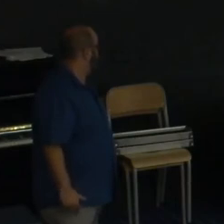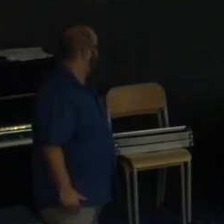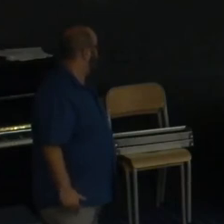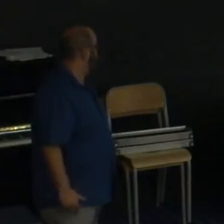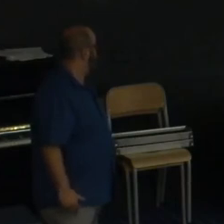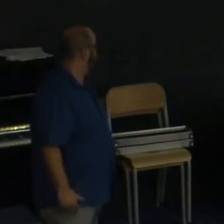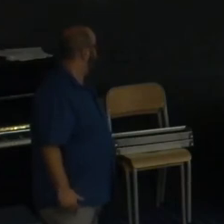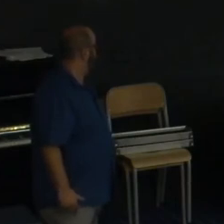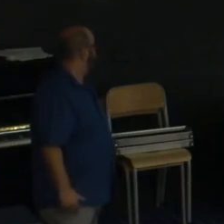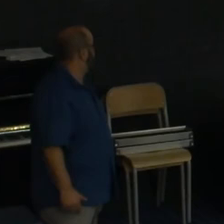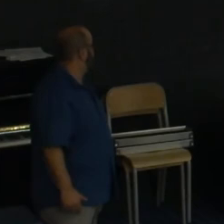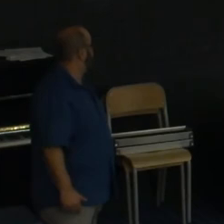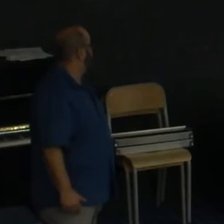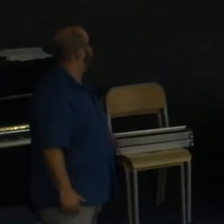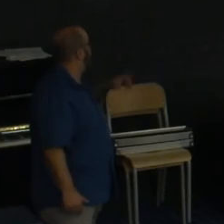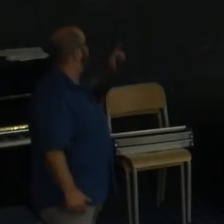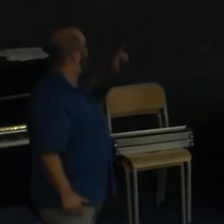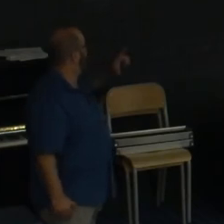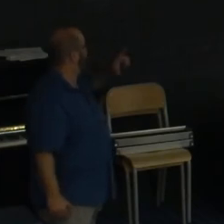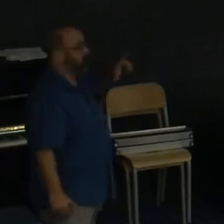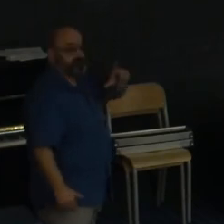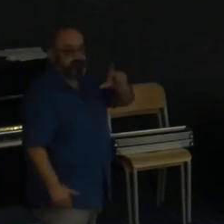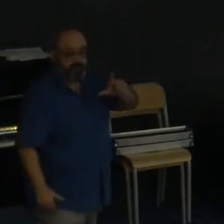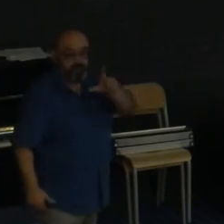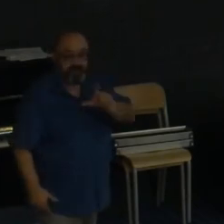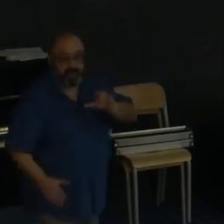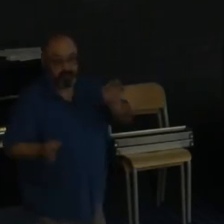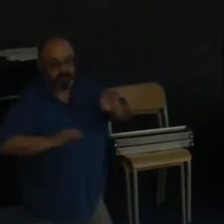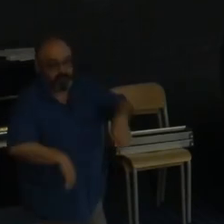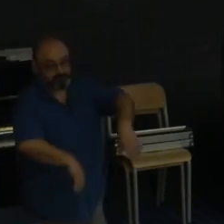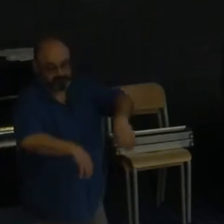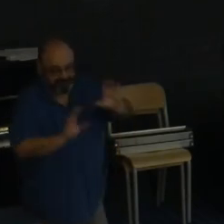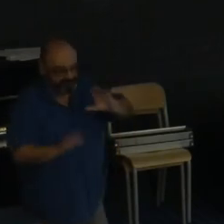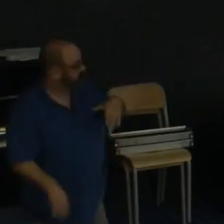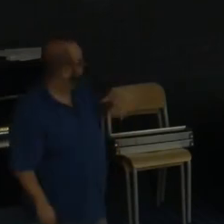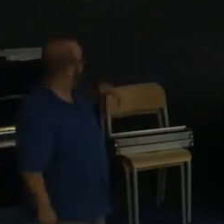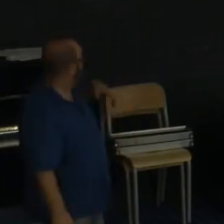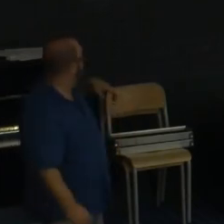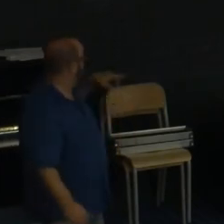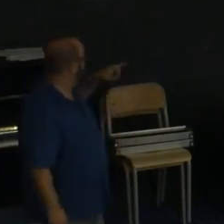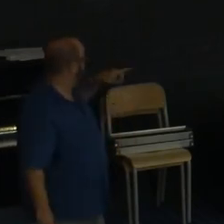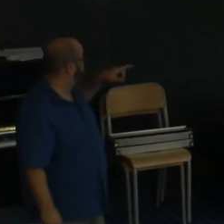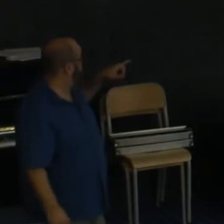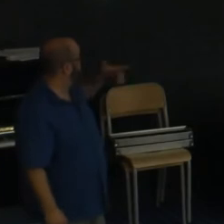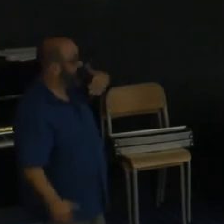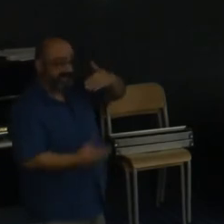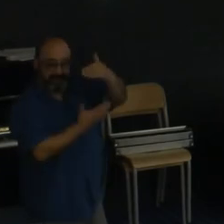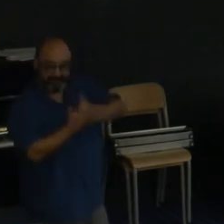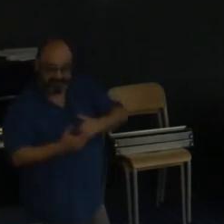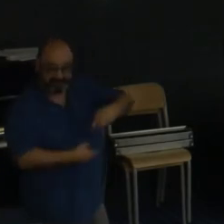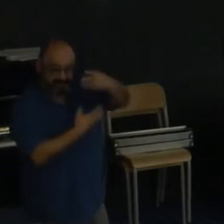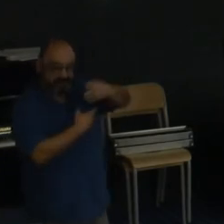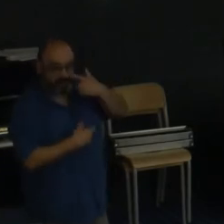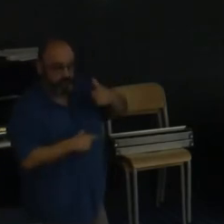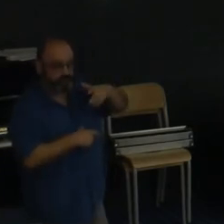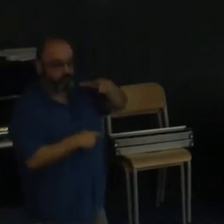Normalement, ça devrait fonctionner. Voilà. Ben, tant pis, le LL n'existe pas, c'est pas grave. Comment dire ? Donc j'ai ma liste, je peux m'amuser à me